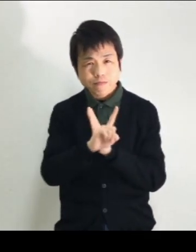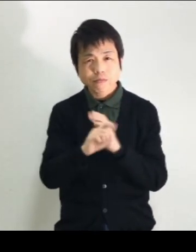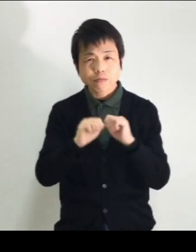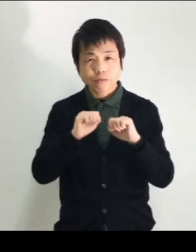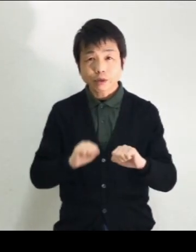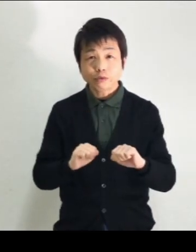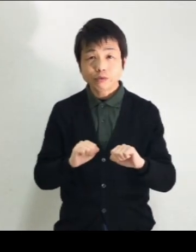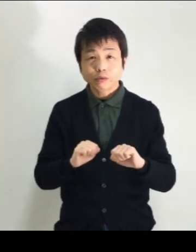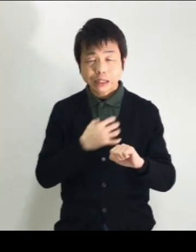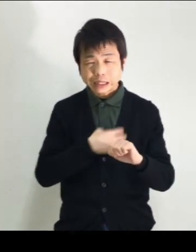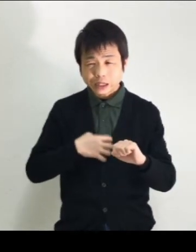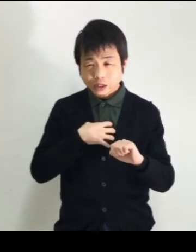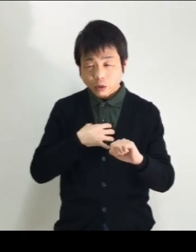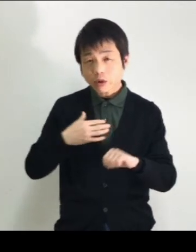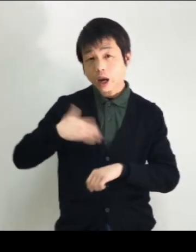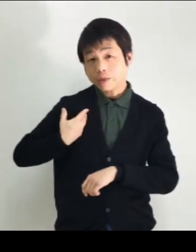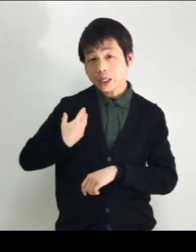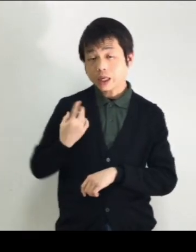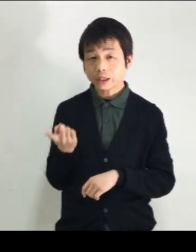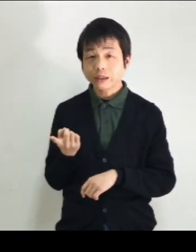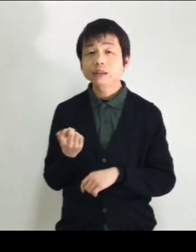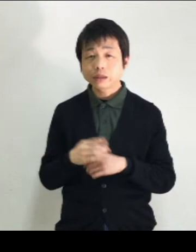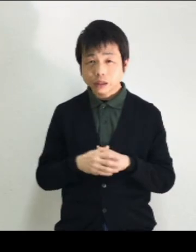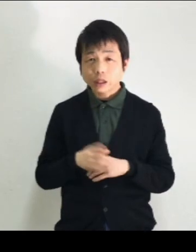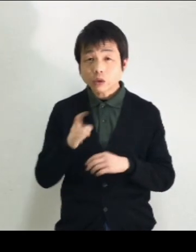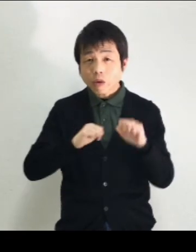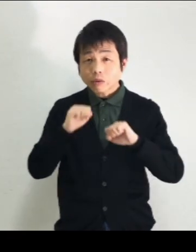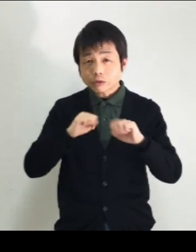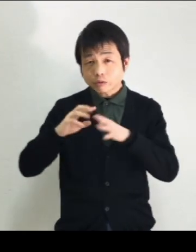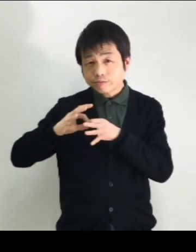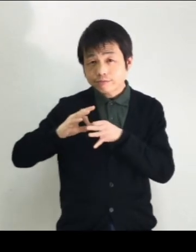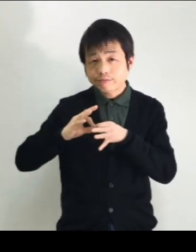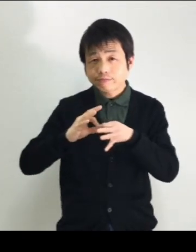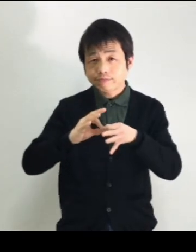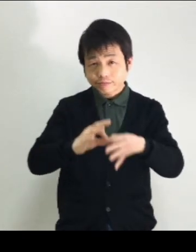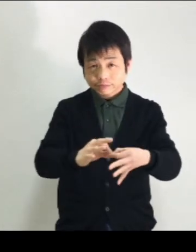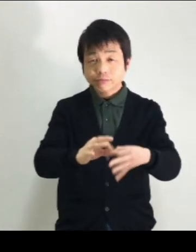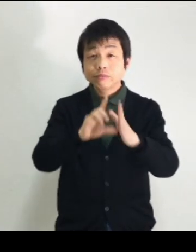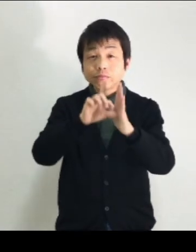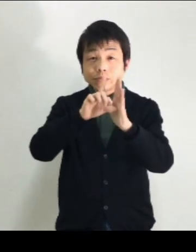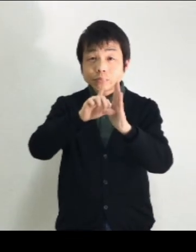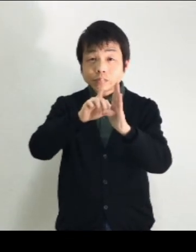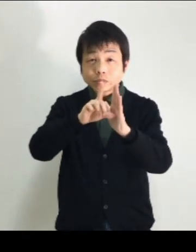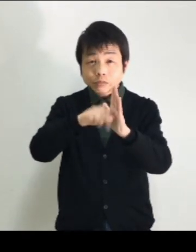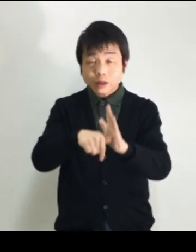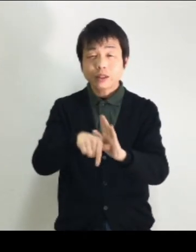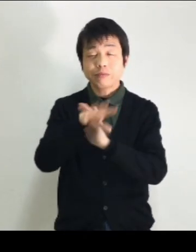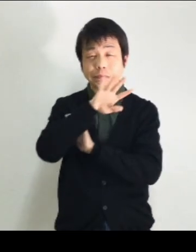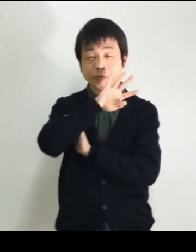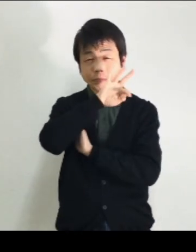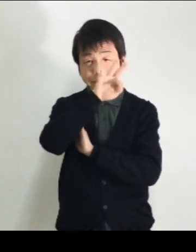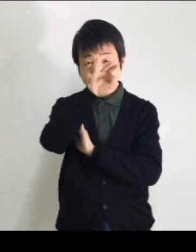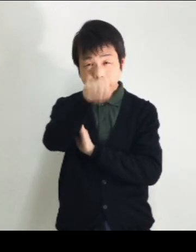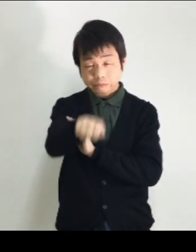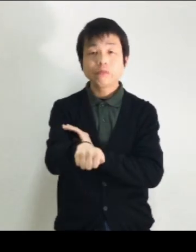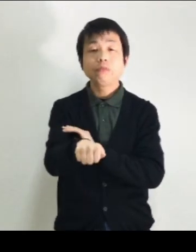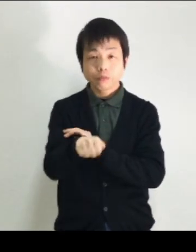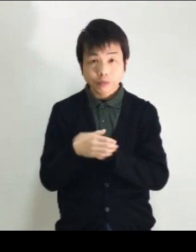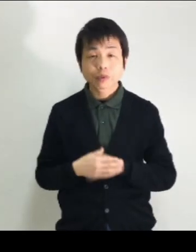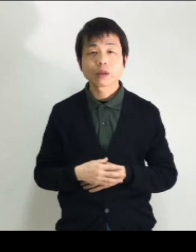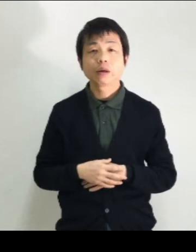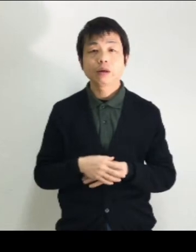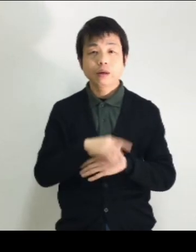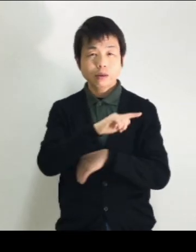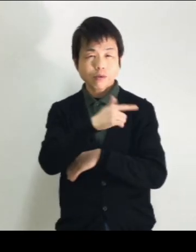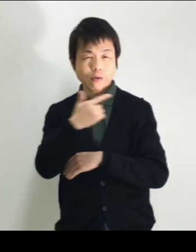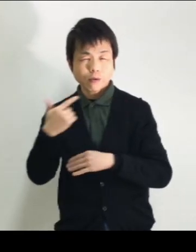今しんどい思いしてるかもしれないけれども、この活動を続けていった先には、もっとも